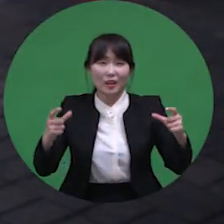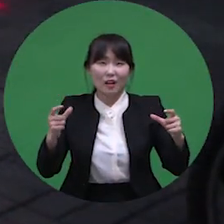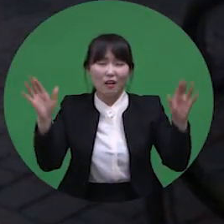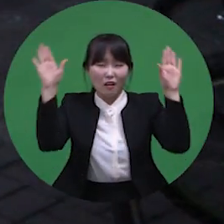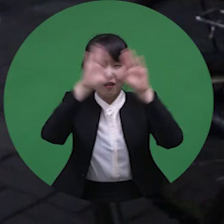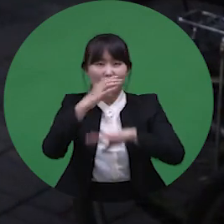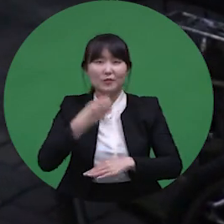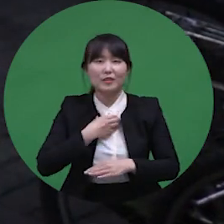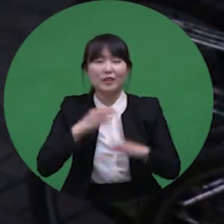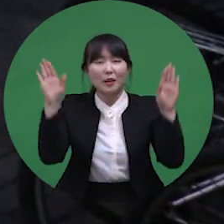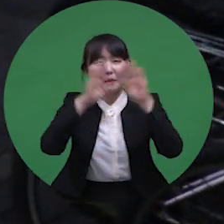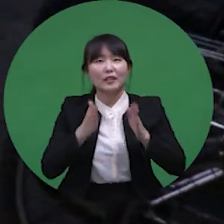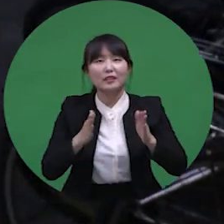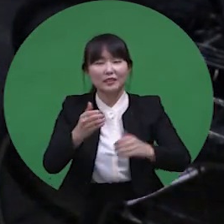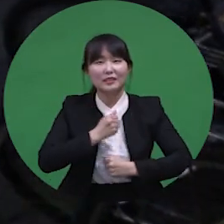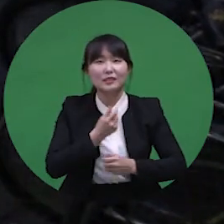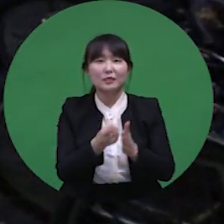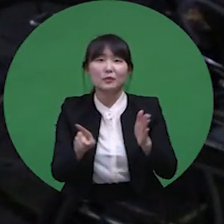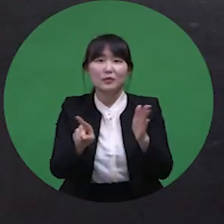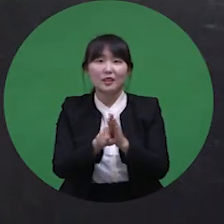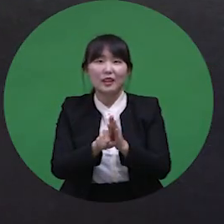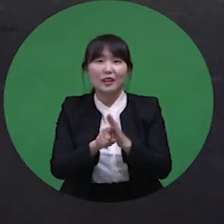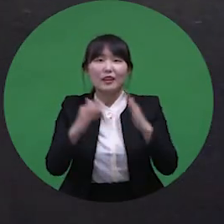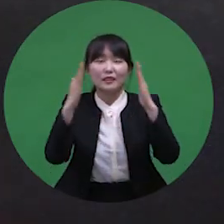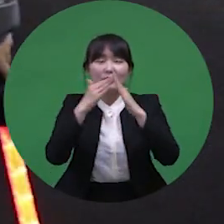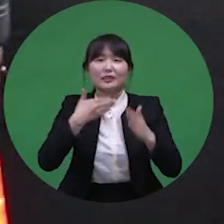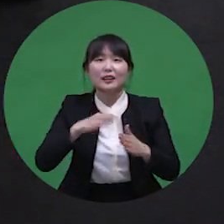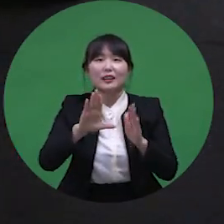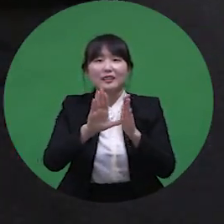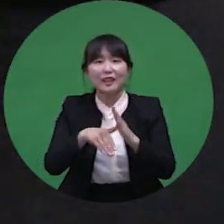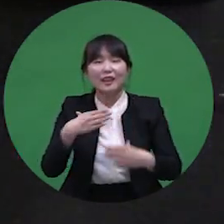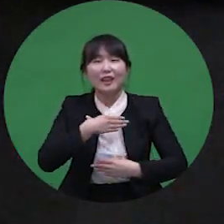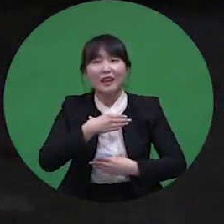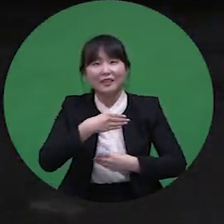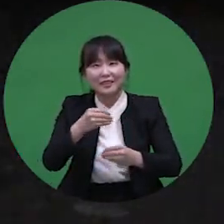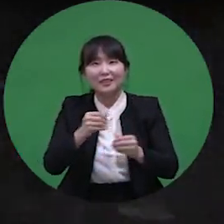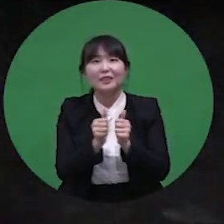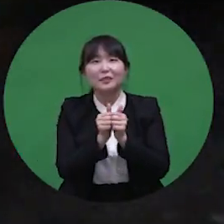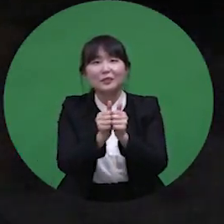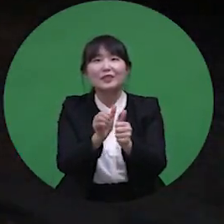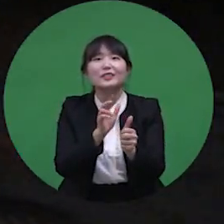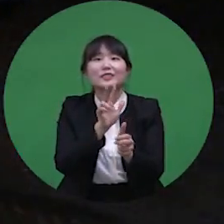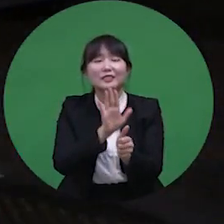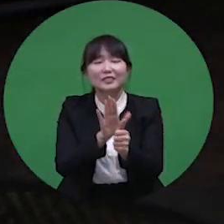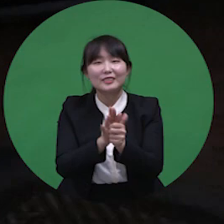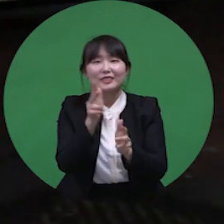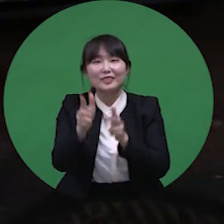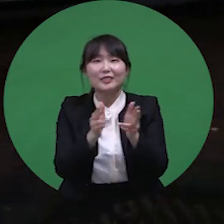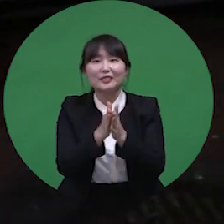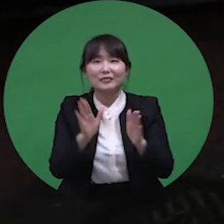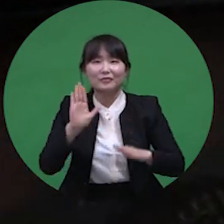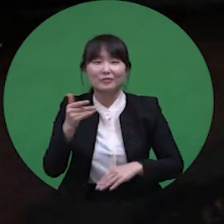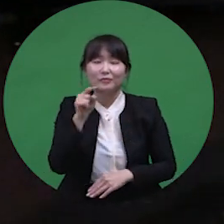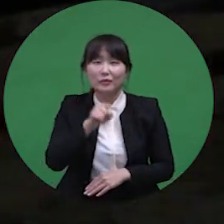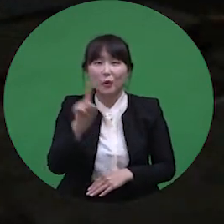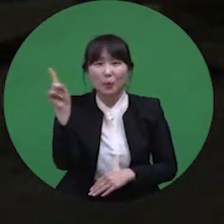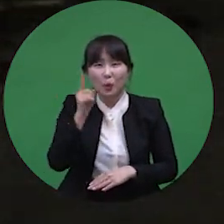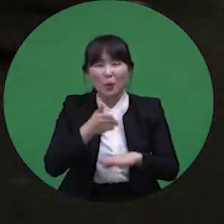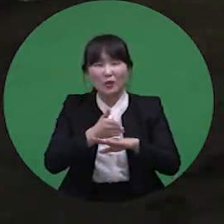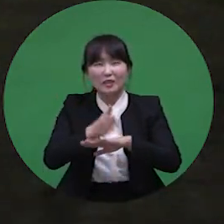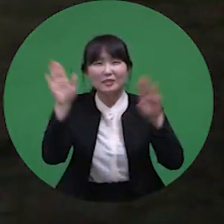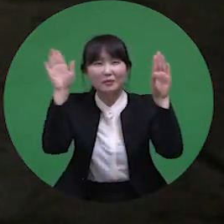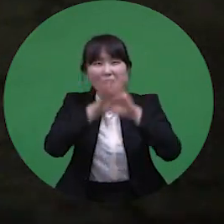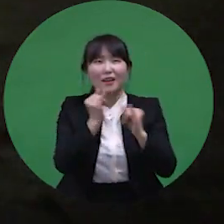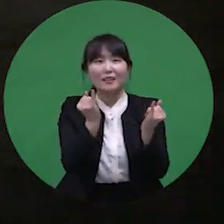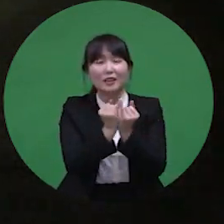구로구에서 어둡고 위험한 밤길을 지켜주기 위해 안심귀가 스카우트를 운영하고 있습니다. 안심귀가 스카우트는 늦은